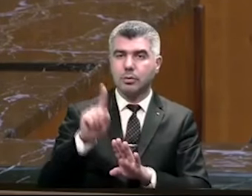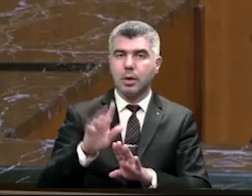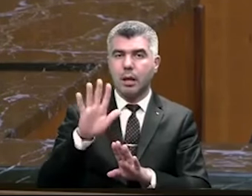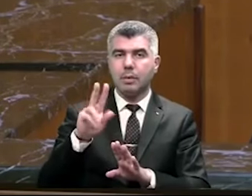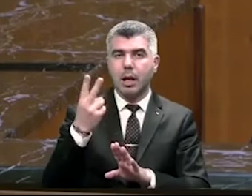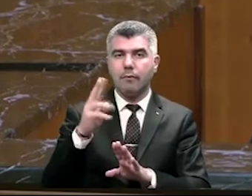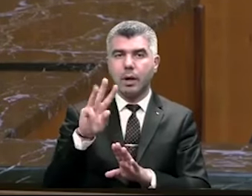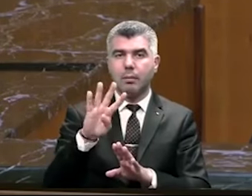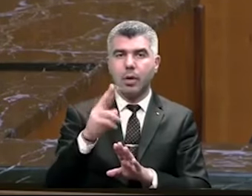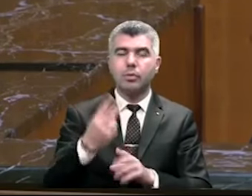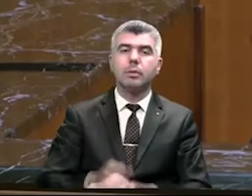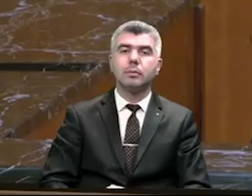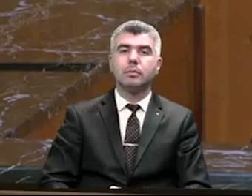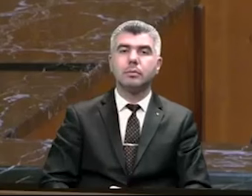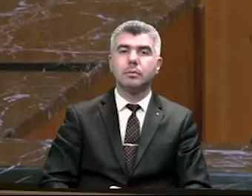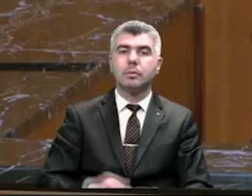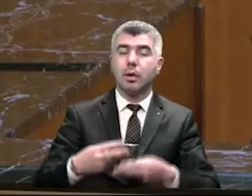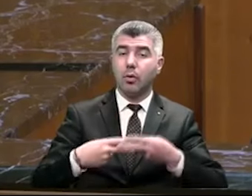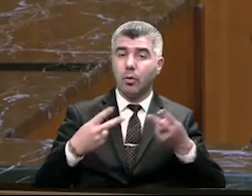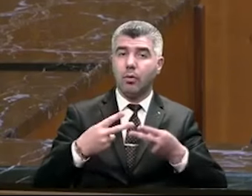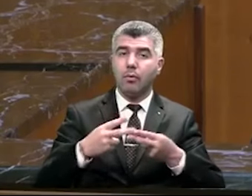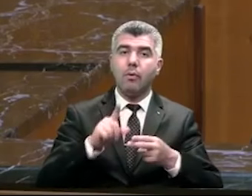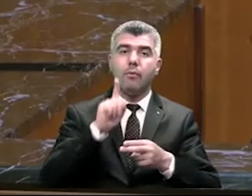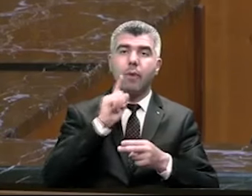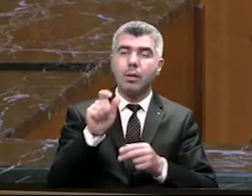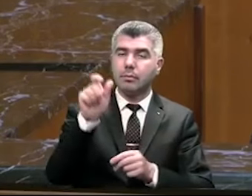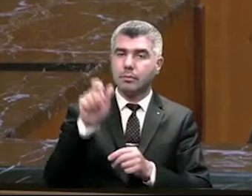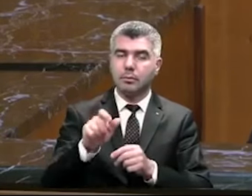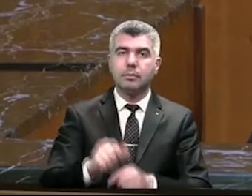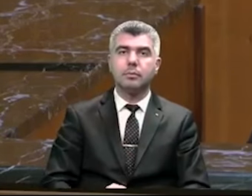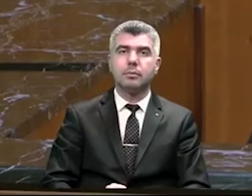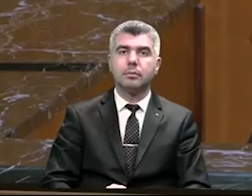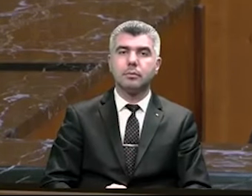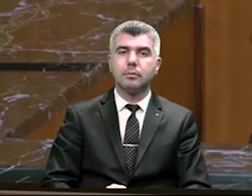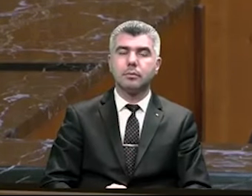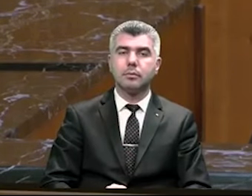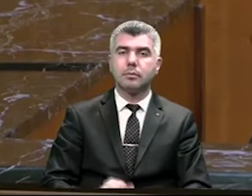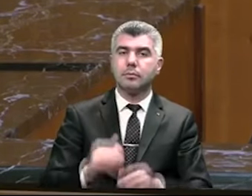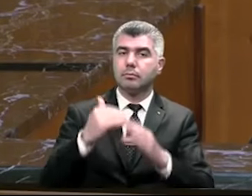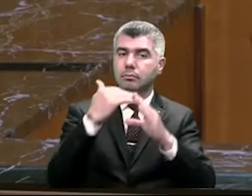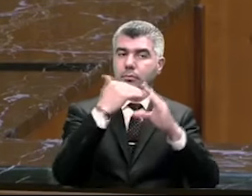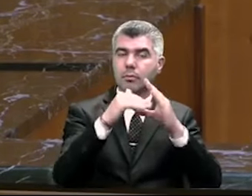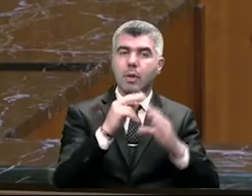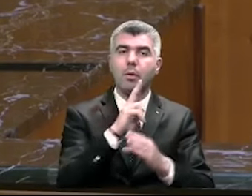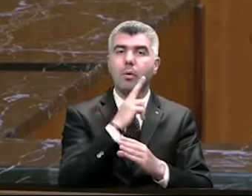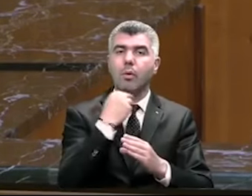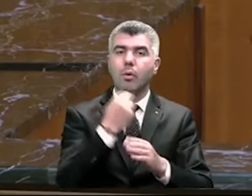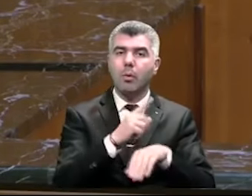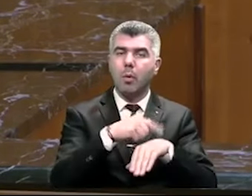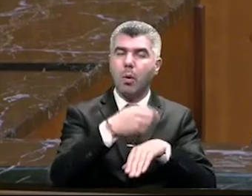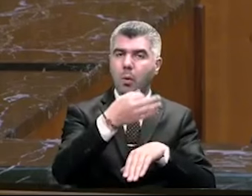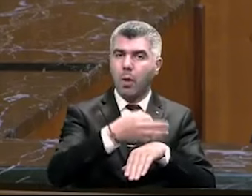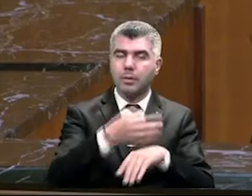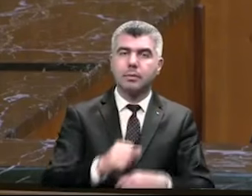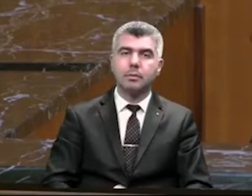2024 تقدمت به المستشاره لبنى علوي وقد احيل على الحكومه داخل الاجل